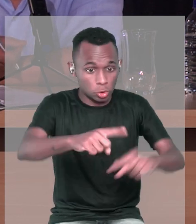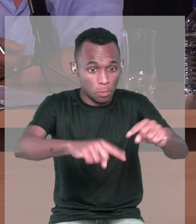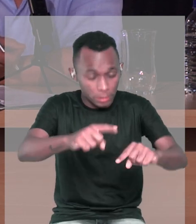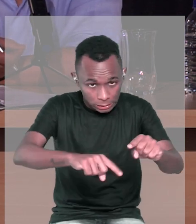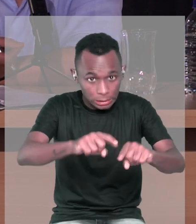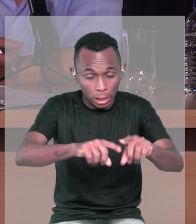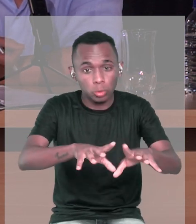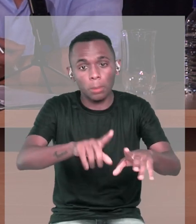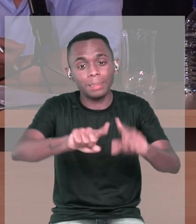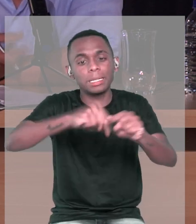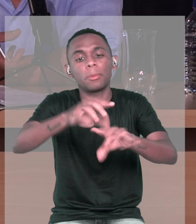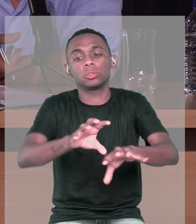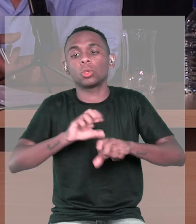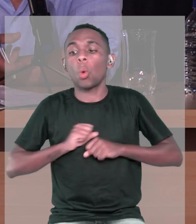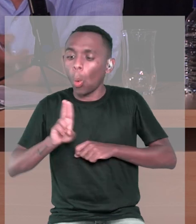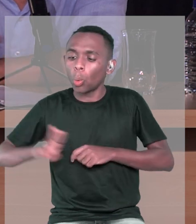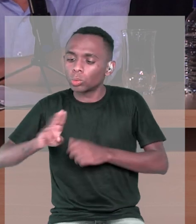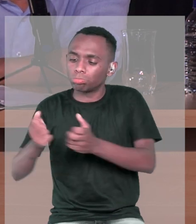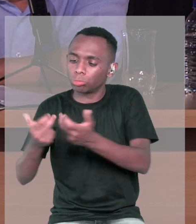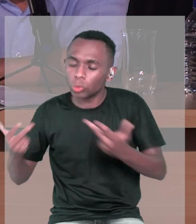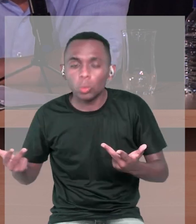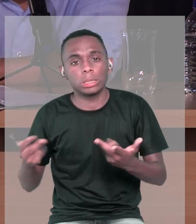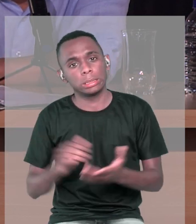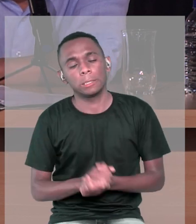matéria para fazer dela um uso.